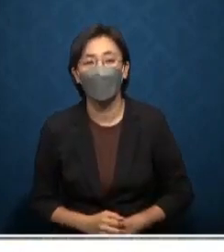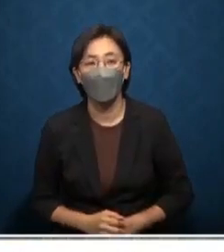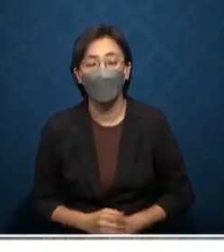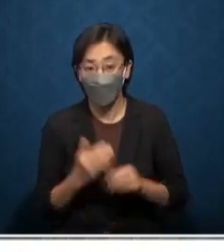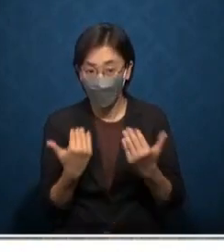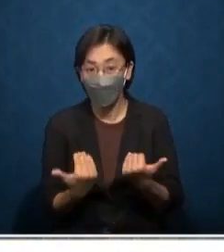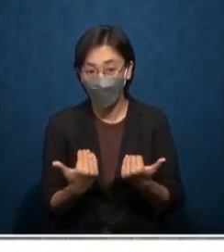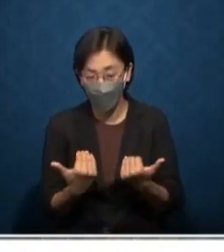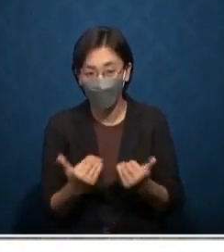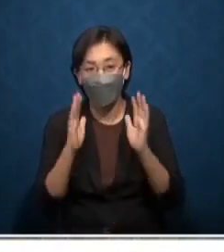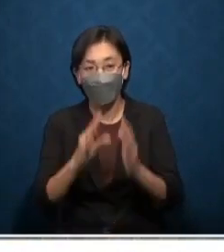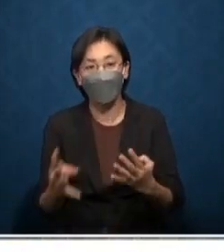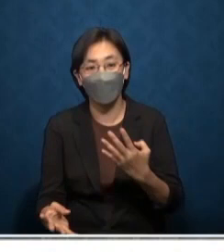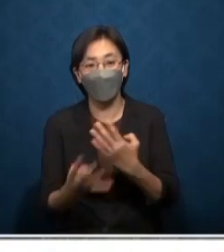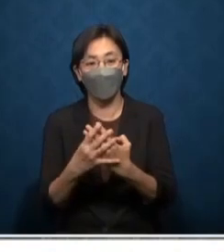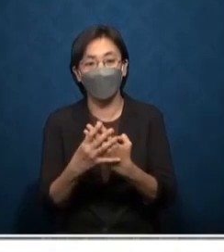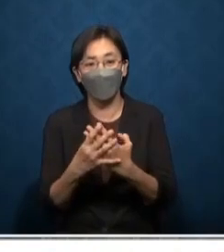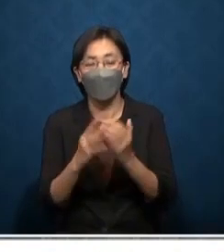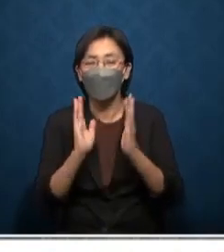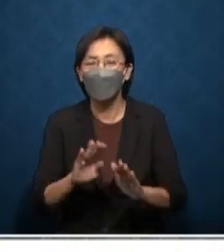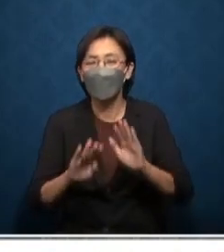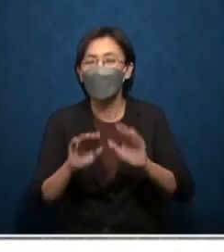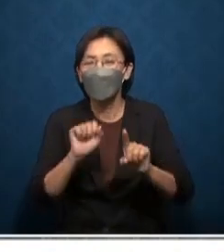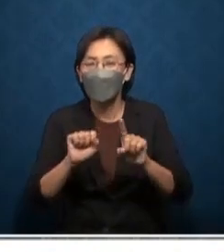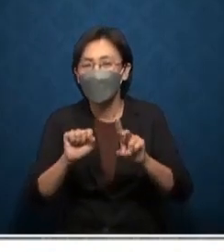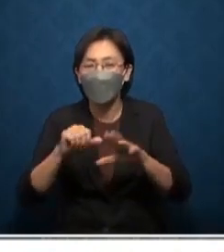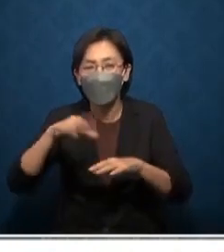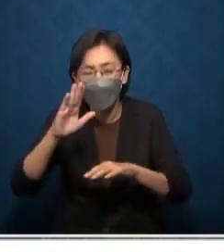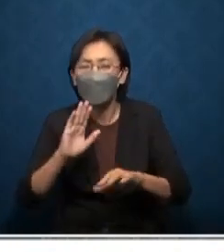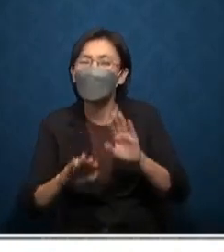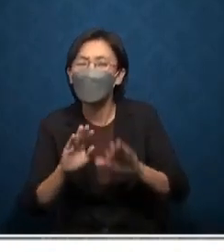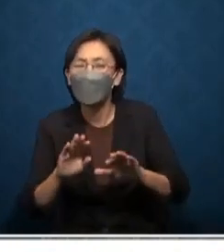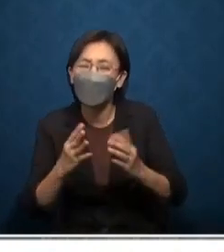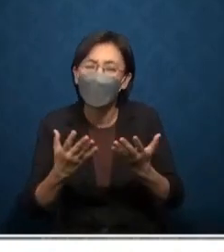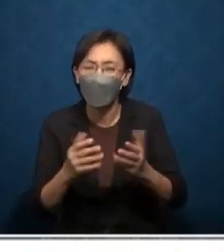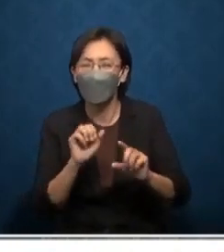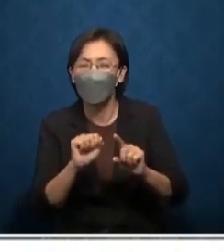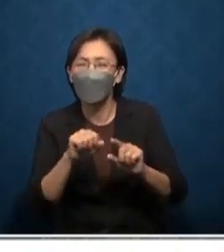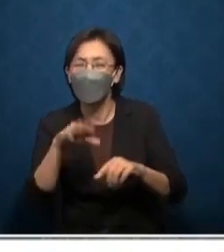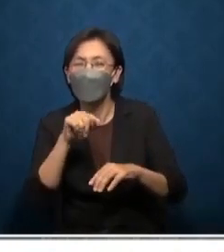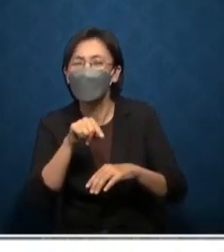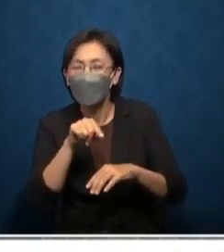ว่าขณะนี้นักโทษที่มีเป็แสนแสนคนตัวเลขนี้คงอยู่ในมือท่านอยู่แล้